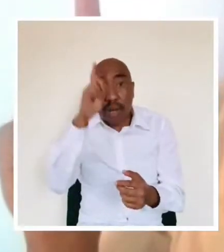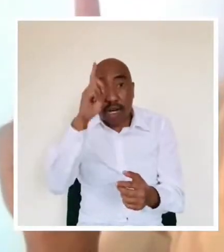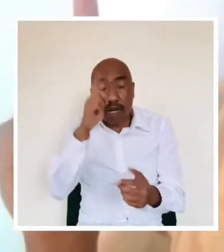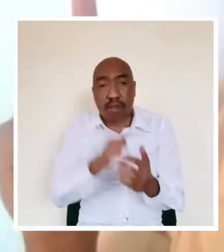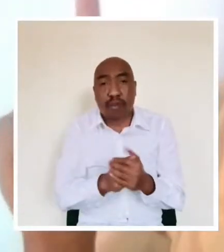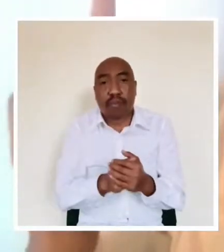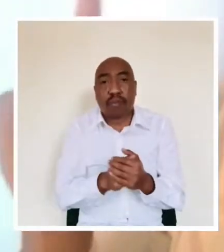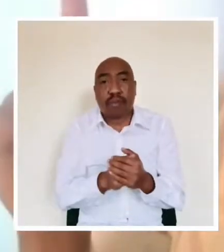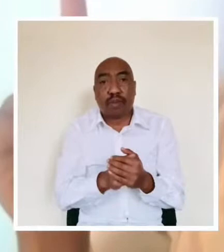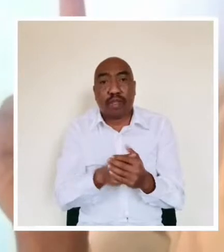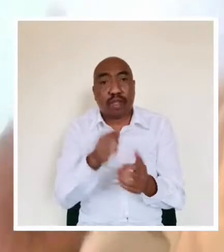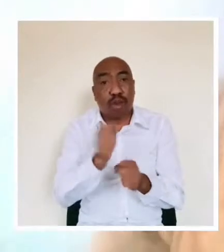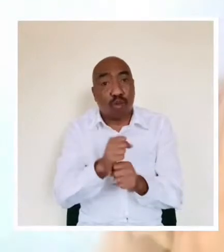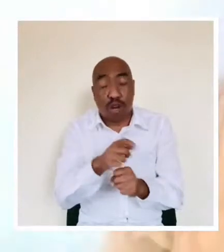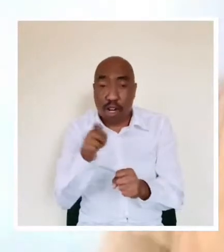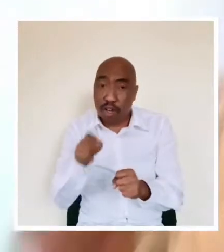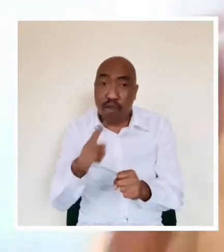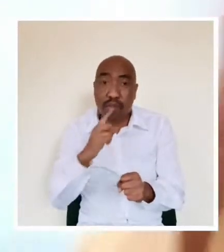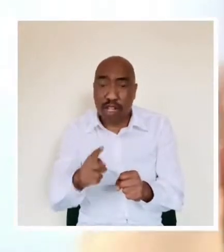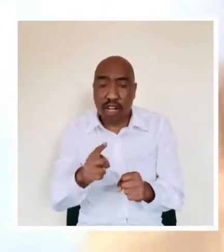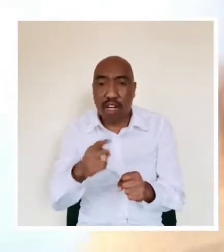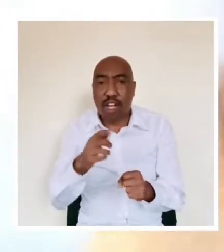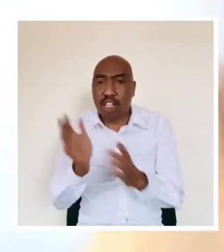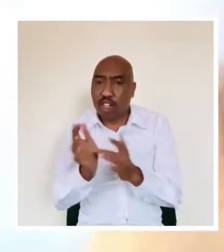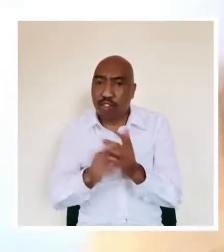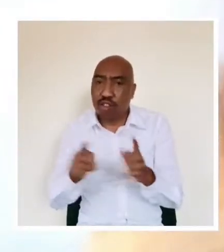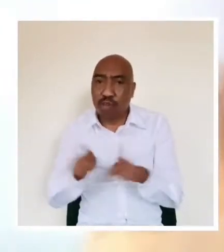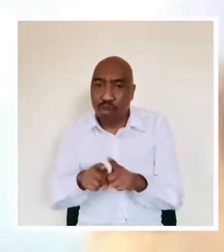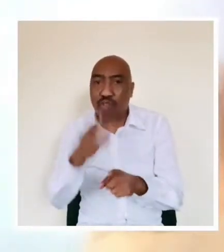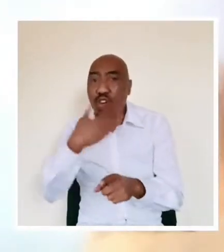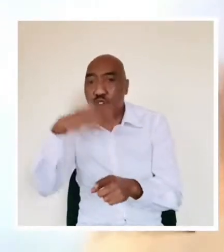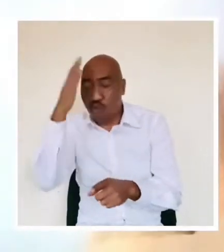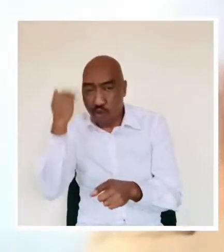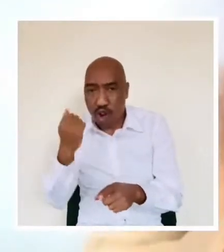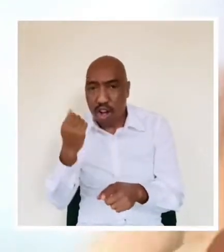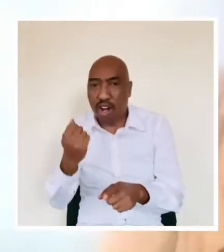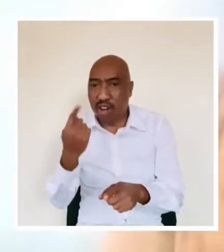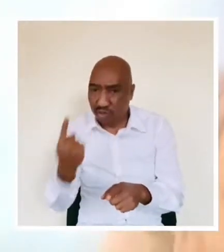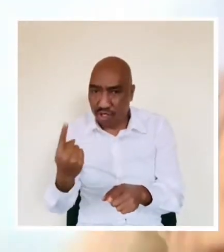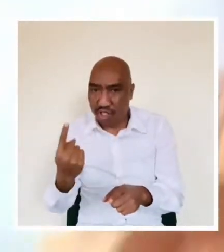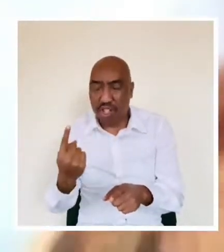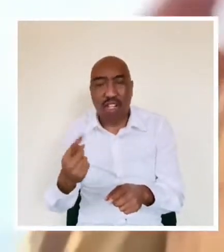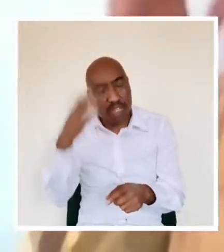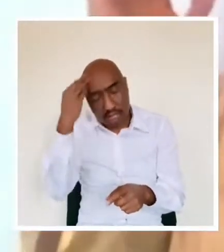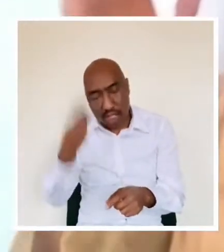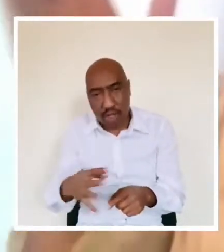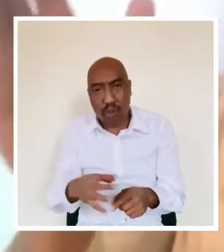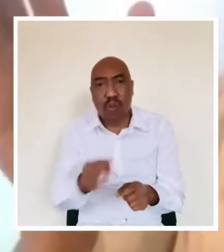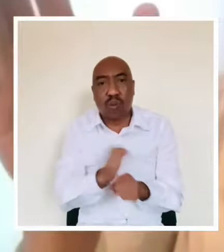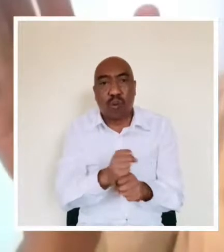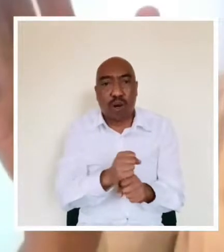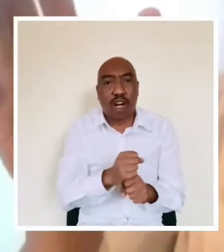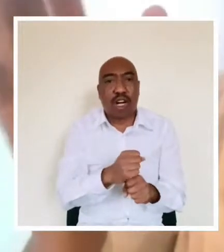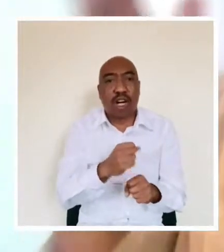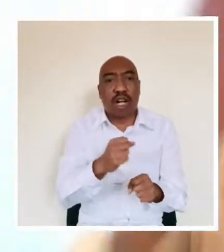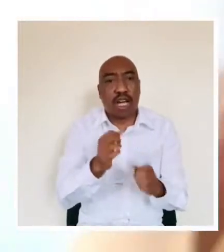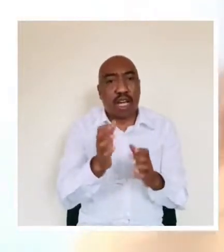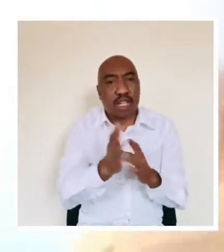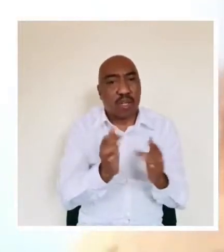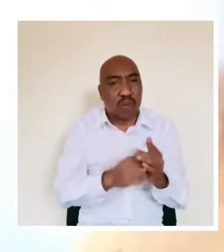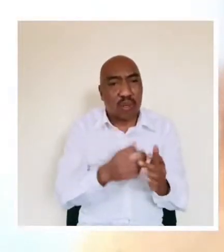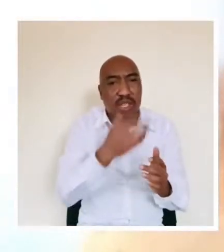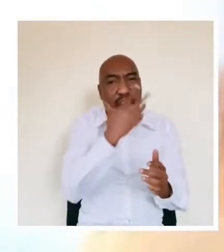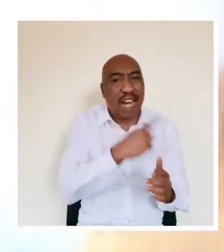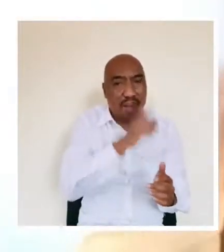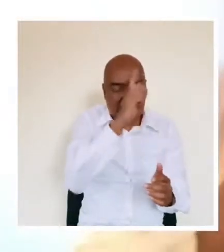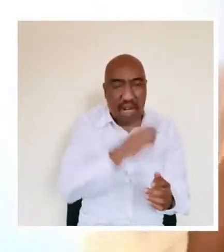tout simplement, c'est faux. Si vous dites homme, tout simplement, c'est faux. Jésus est à la fois Dieu